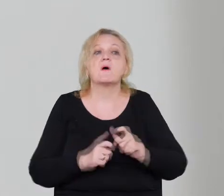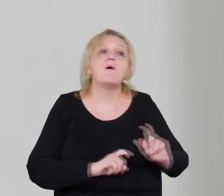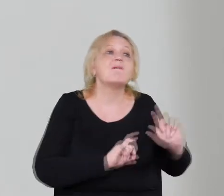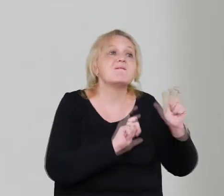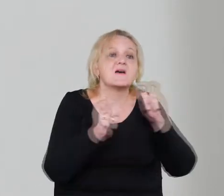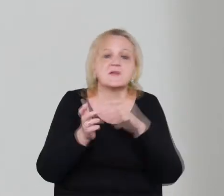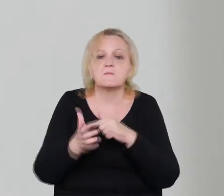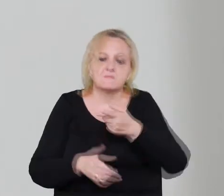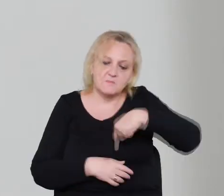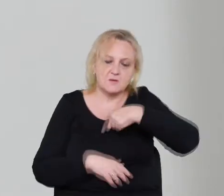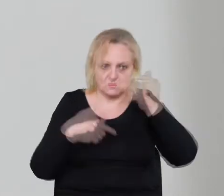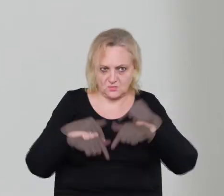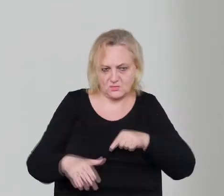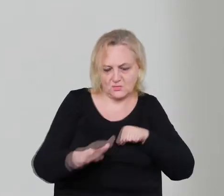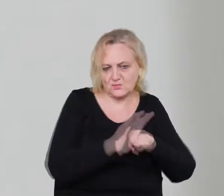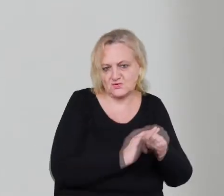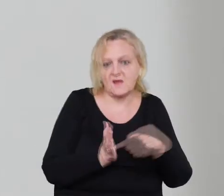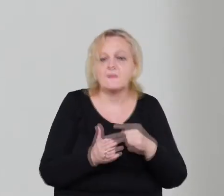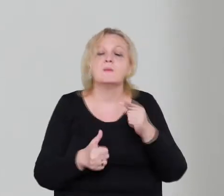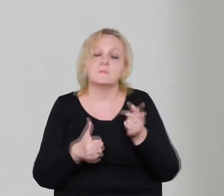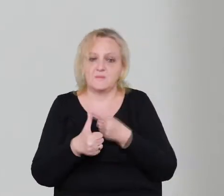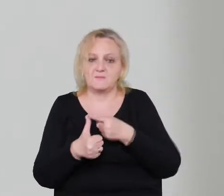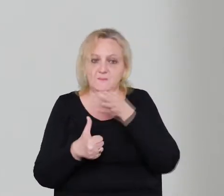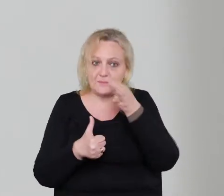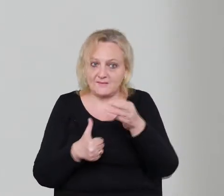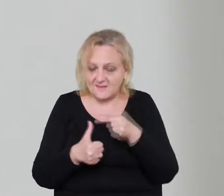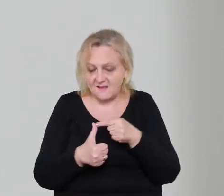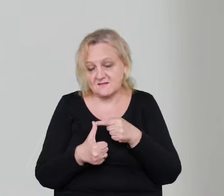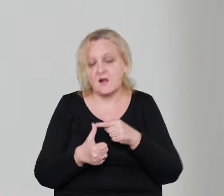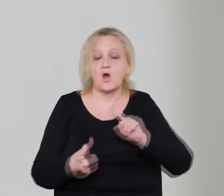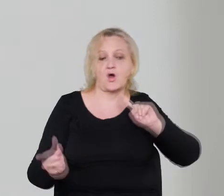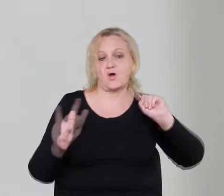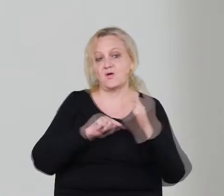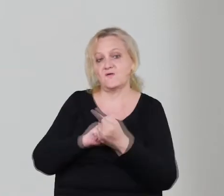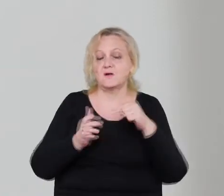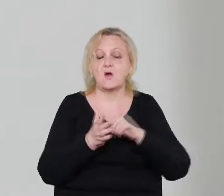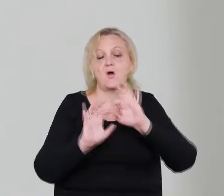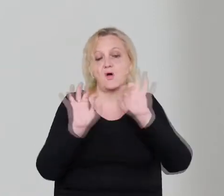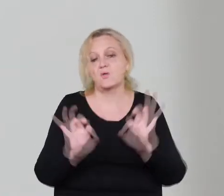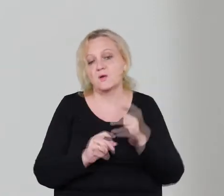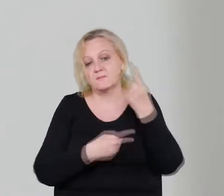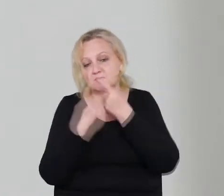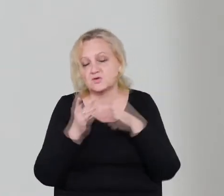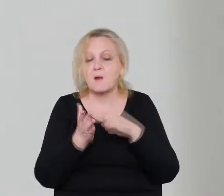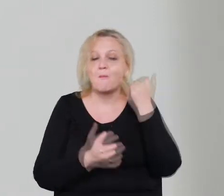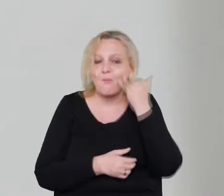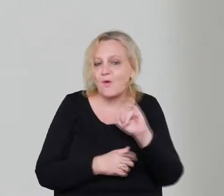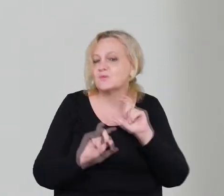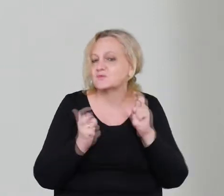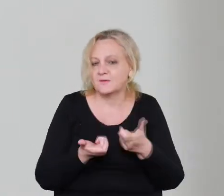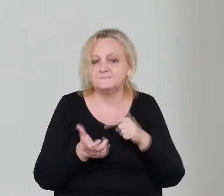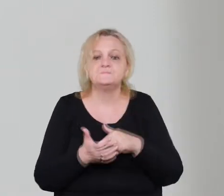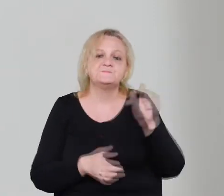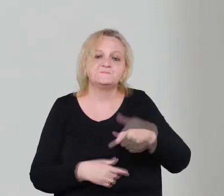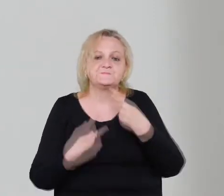dzieje i musimy w tym wszystkim uciekać jest jakby pierwsze pytanie To jest zupełnie jakby odwrócić to ogólnie wydaje mi się takim błędem który był